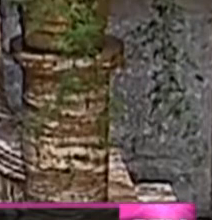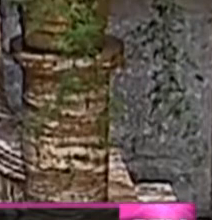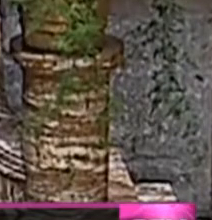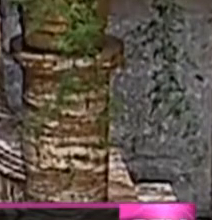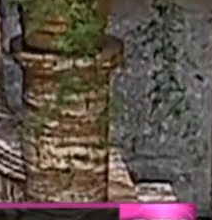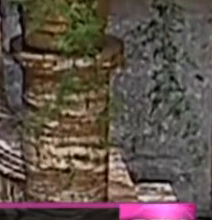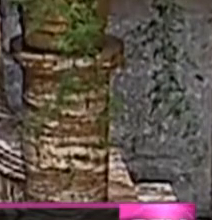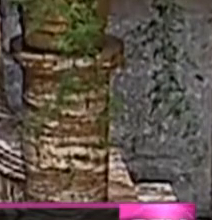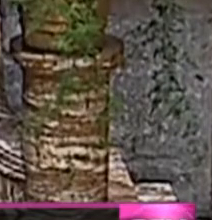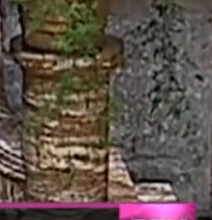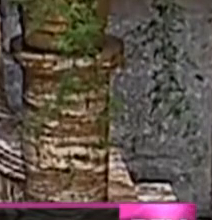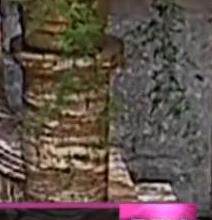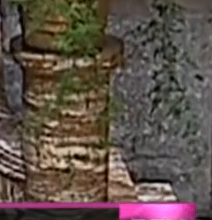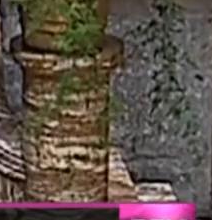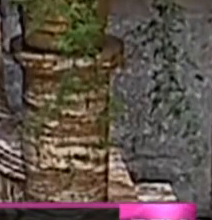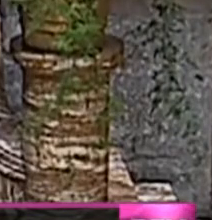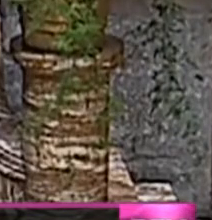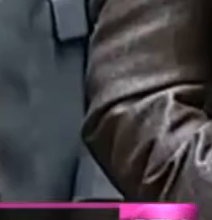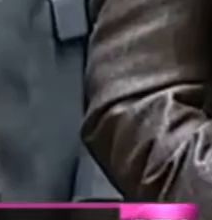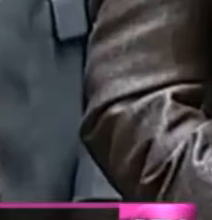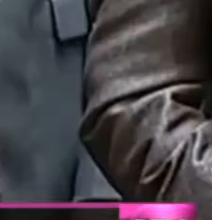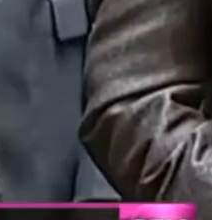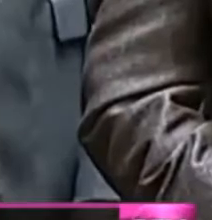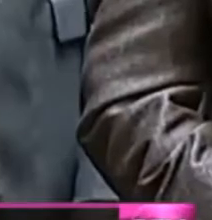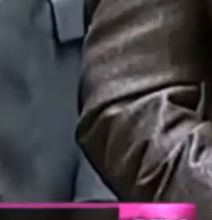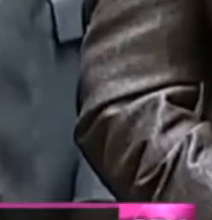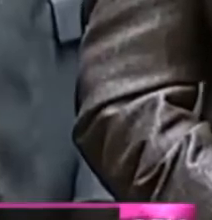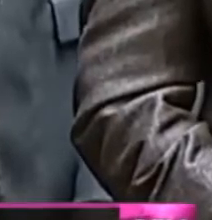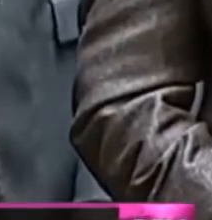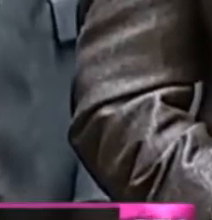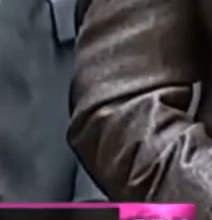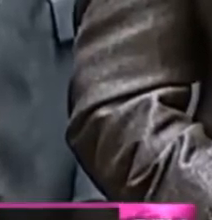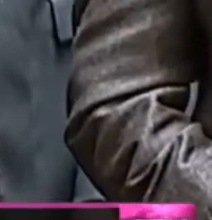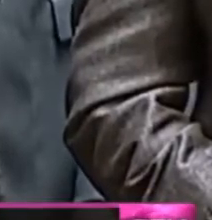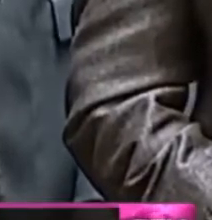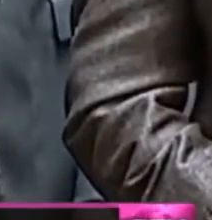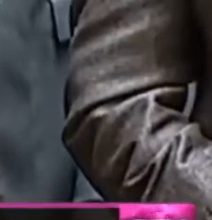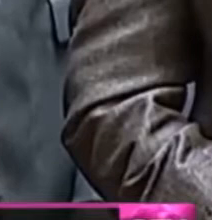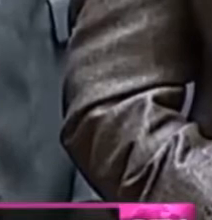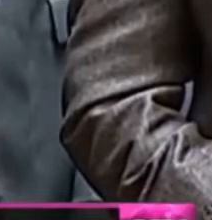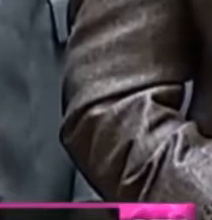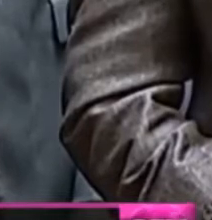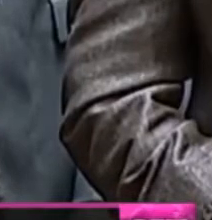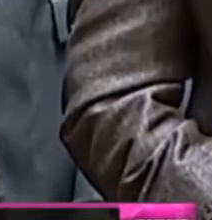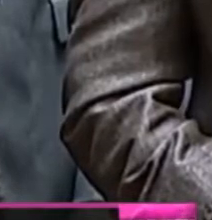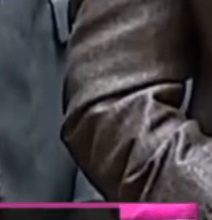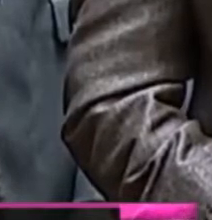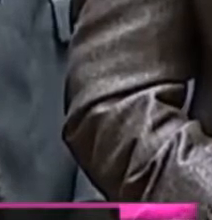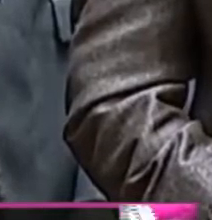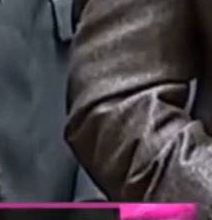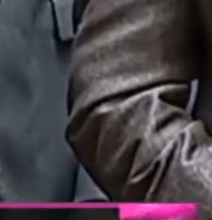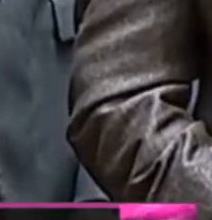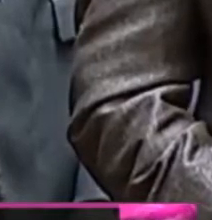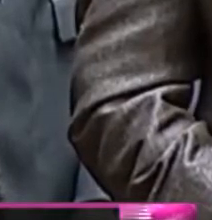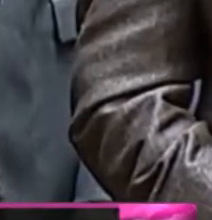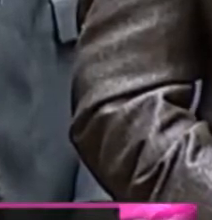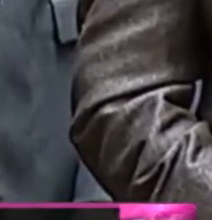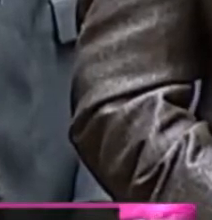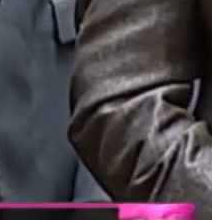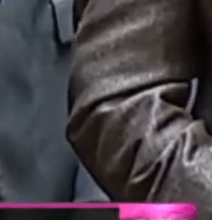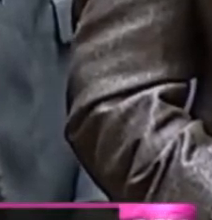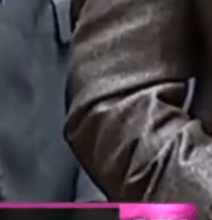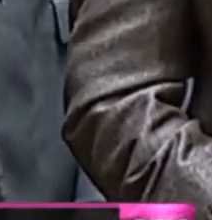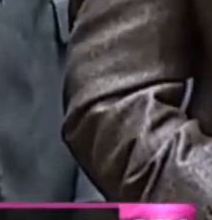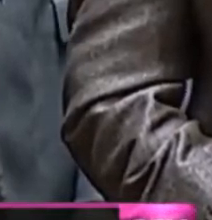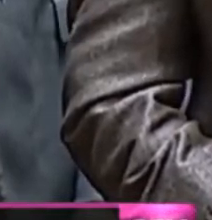uka na kampi wa yakhepa marka chenen kampi saranta waraki na democracia uka naksa unhawarak tanu ataki marka chenen amu yuna kapo ist awaitan hasin